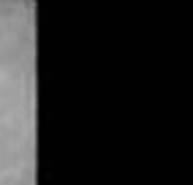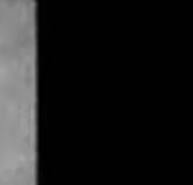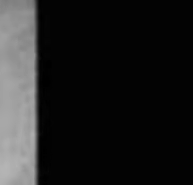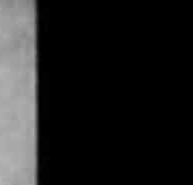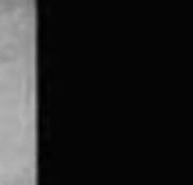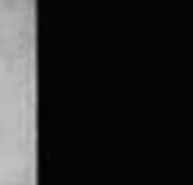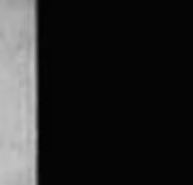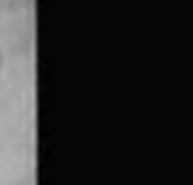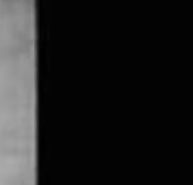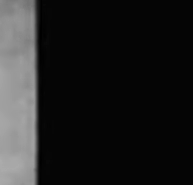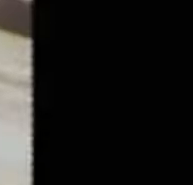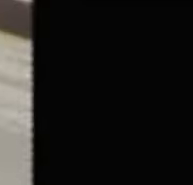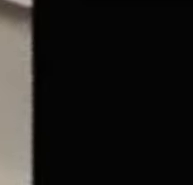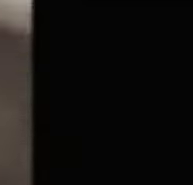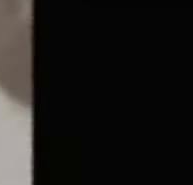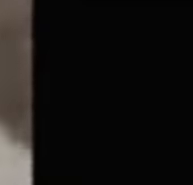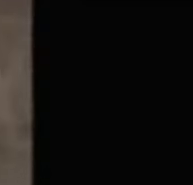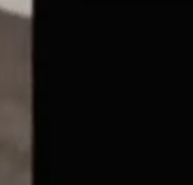verboten.